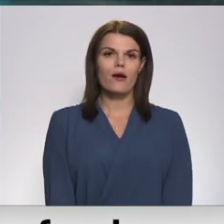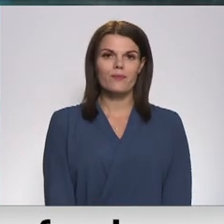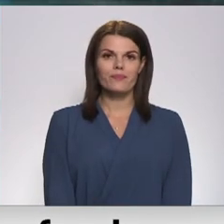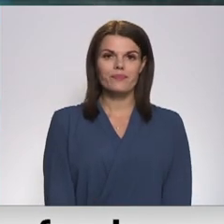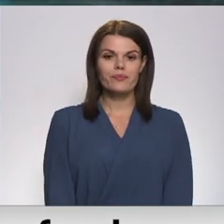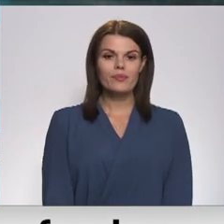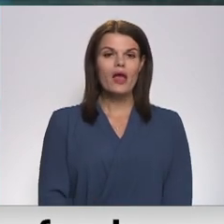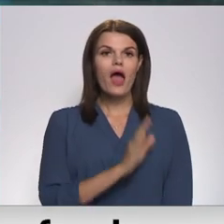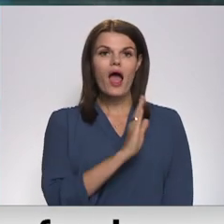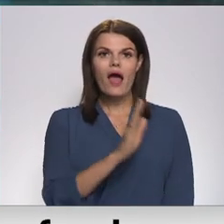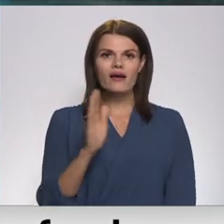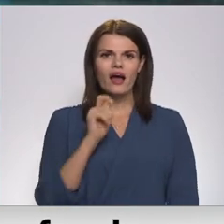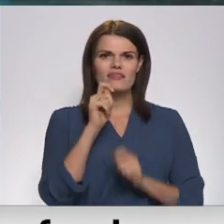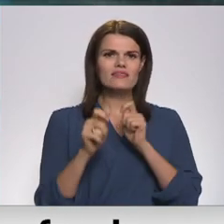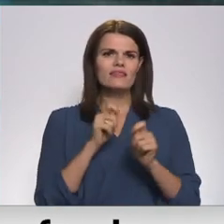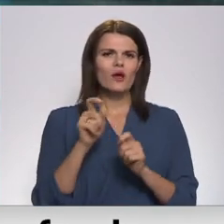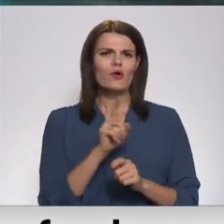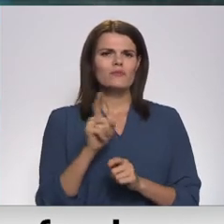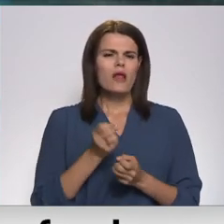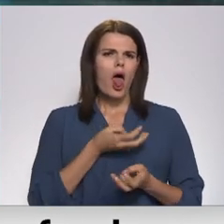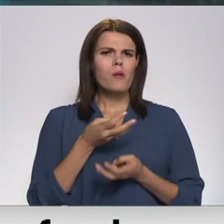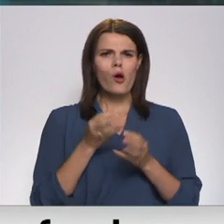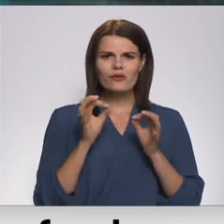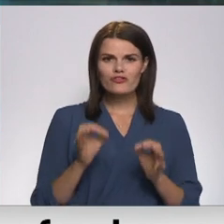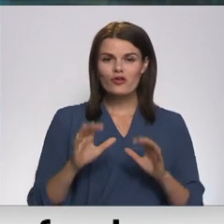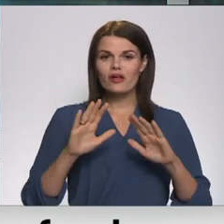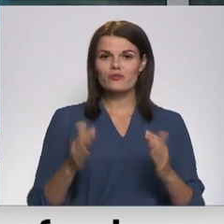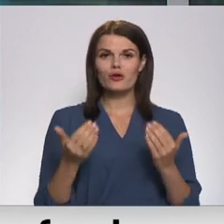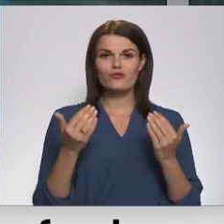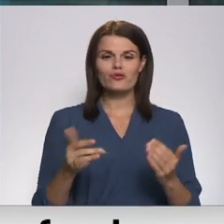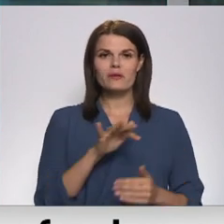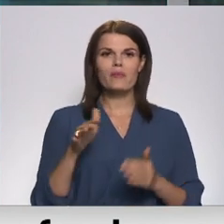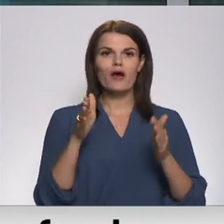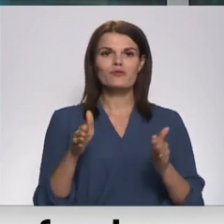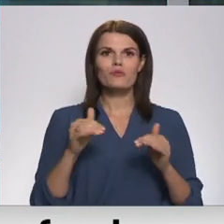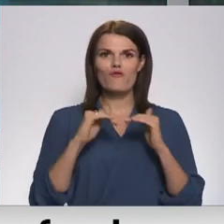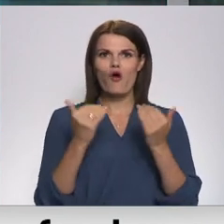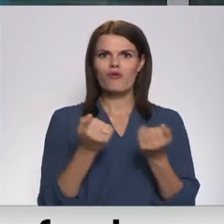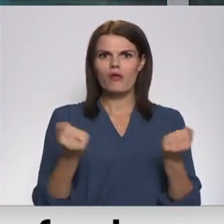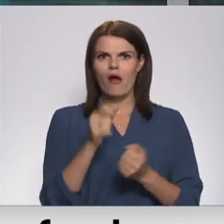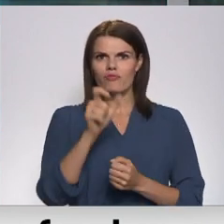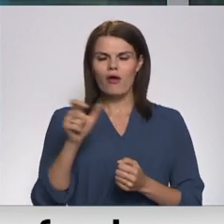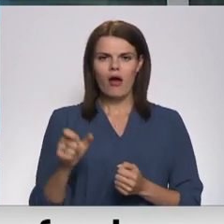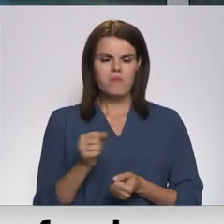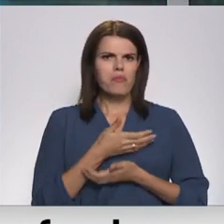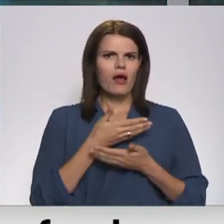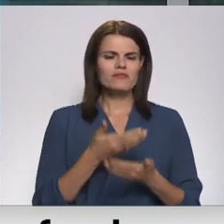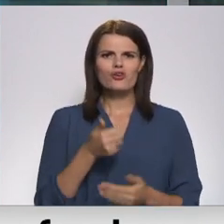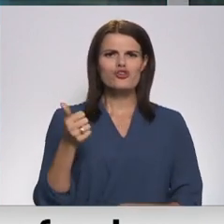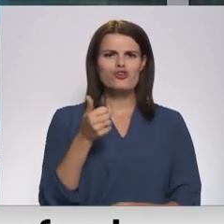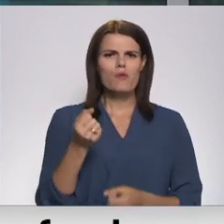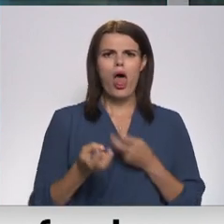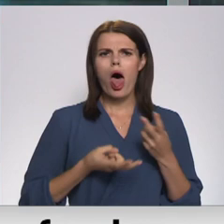Katrs ziedojums ir aizkustinošs, bet šonadēļ Bērnu slimnīcas fonda darbinieki piedzīvoja kādu īpašu emocionālu brīdi. Pie viņiem